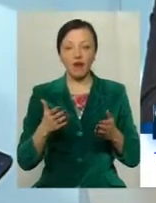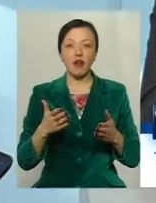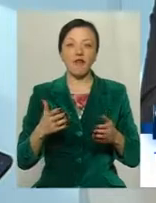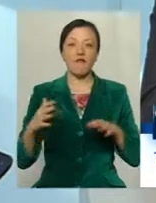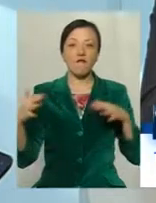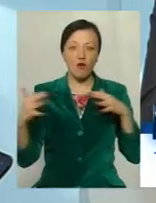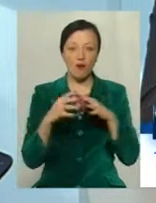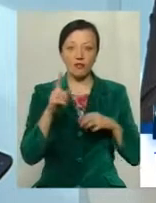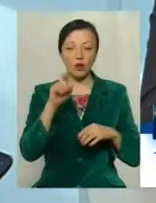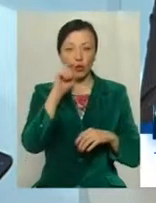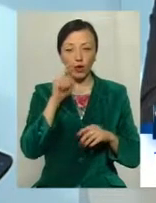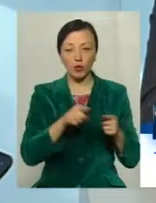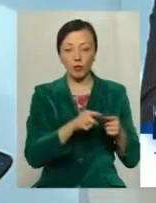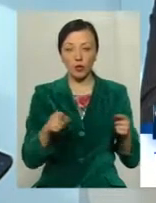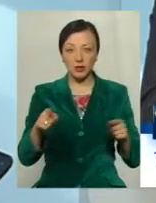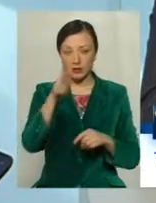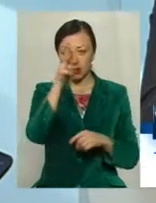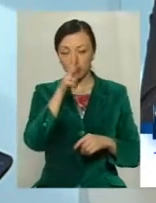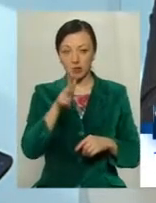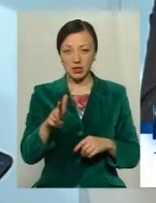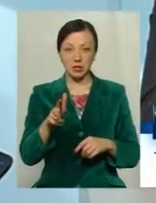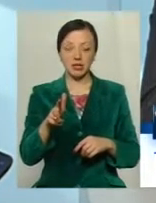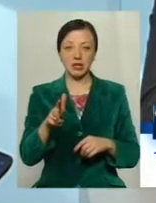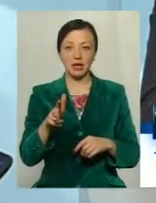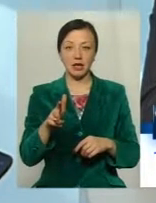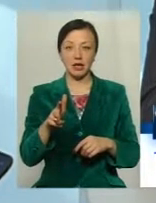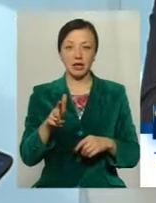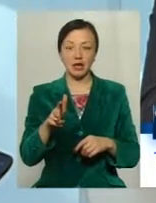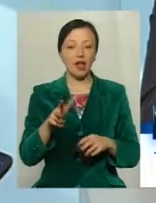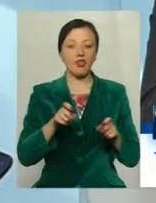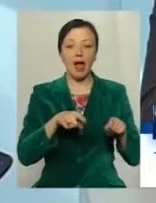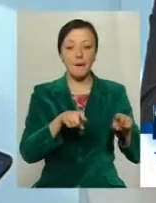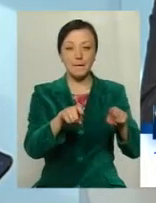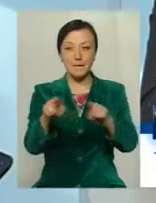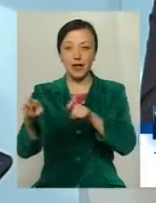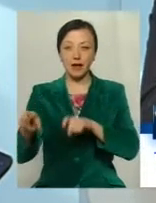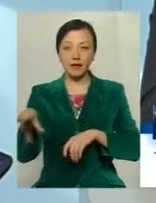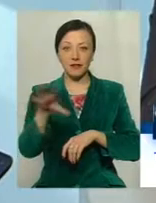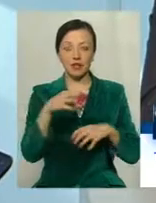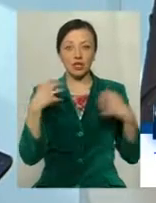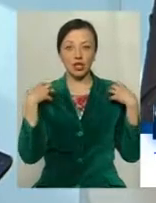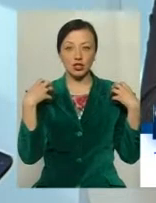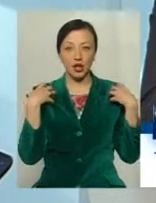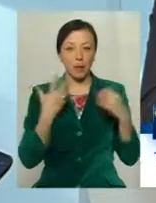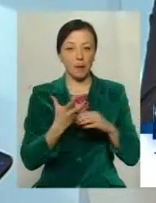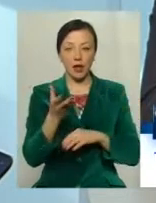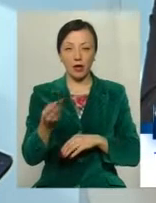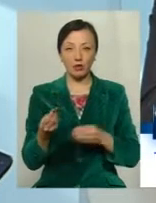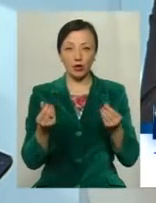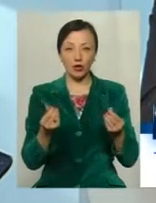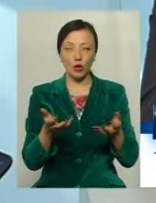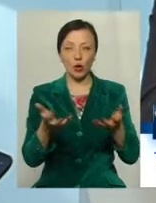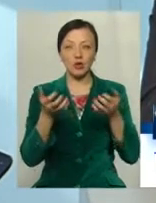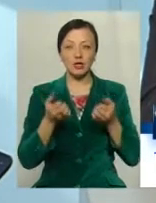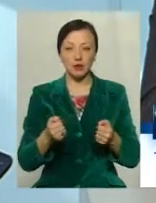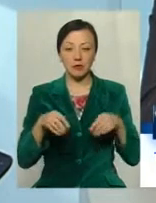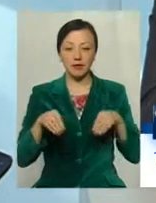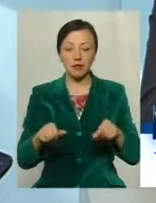з фронту атошників. Чому обласна рада не візьме на контроль це питання,